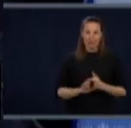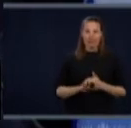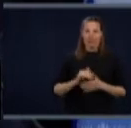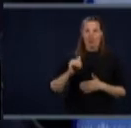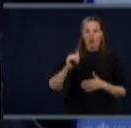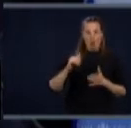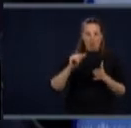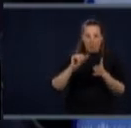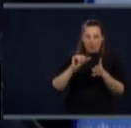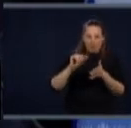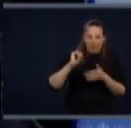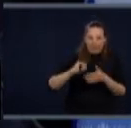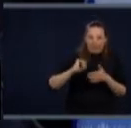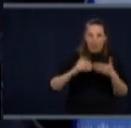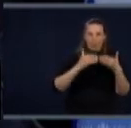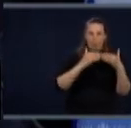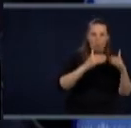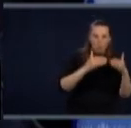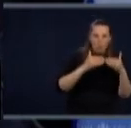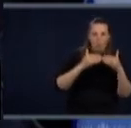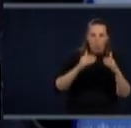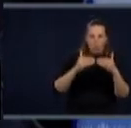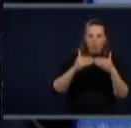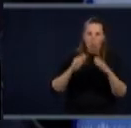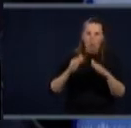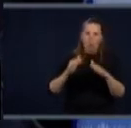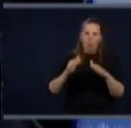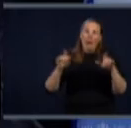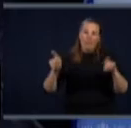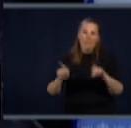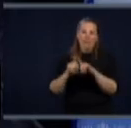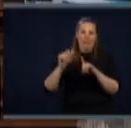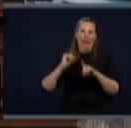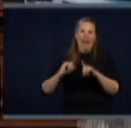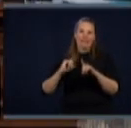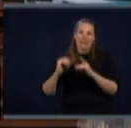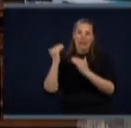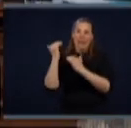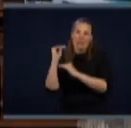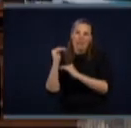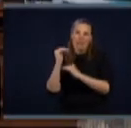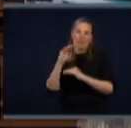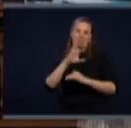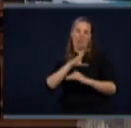genres de mesures coercitives. Là, on essaye de les diminuer. Autre question.